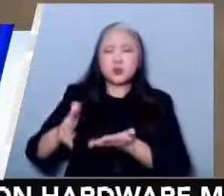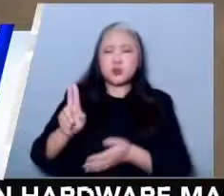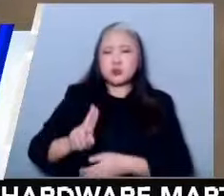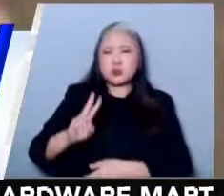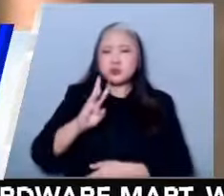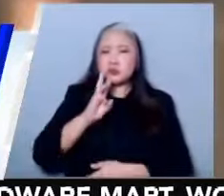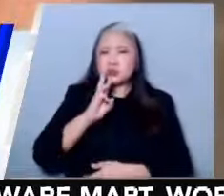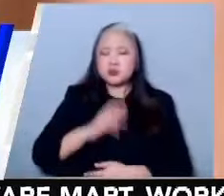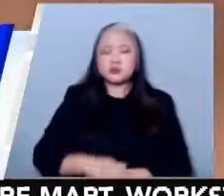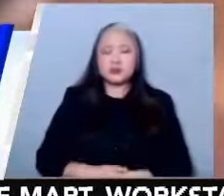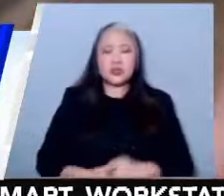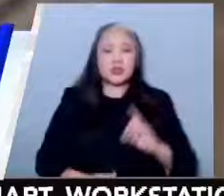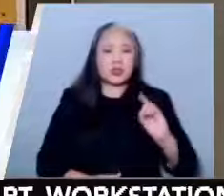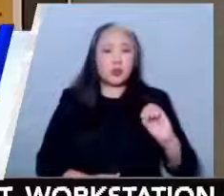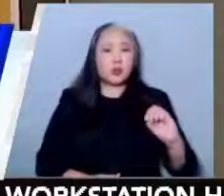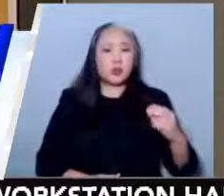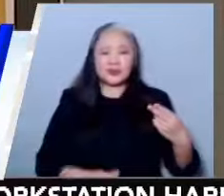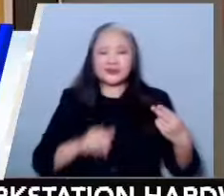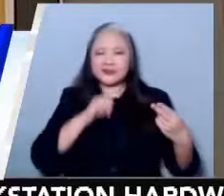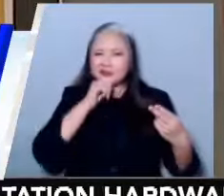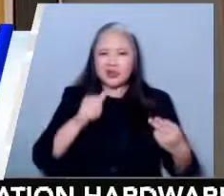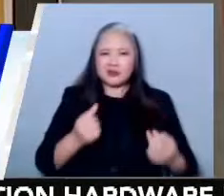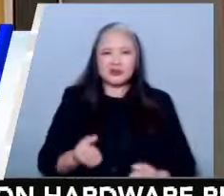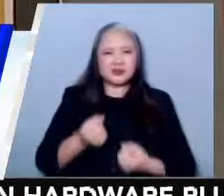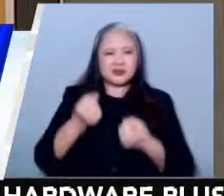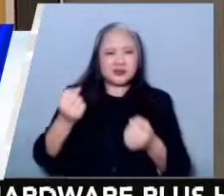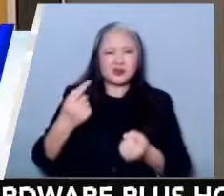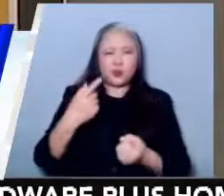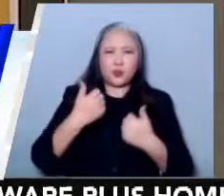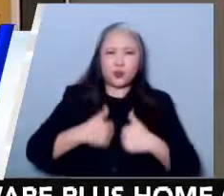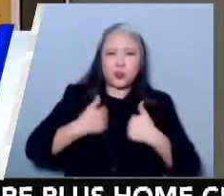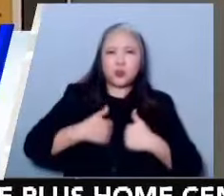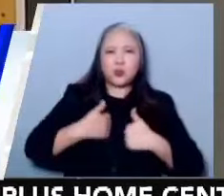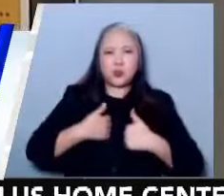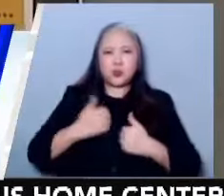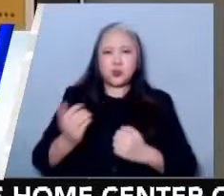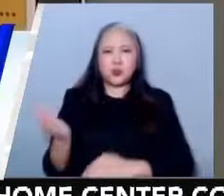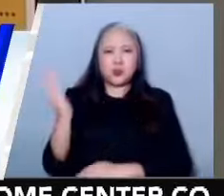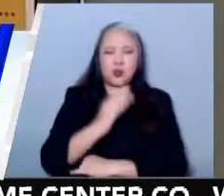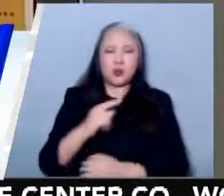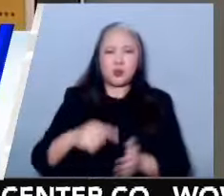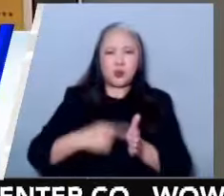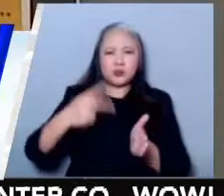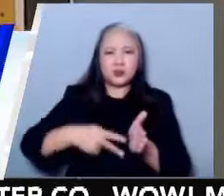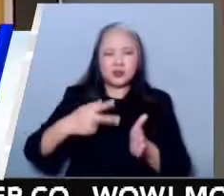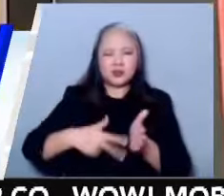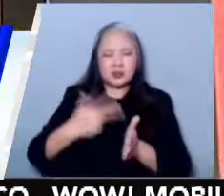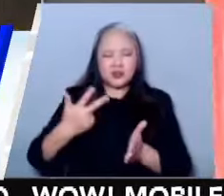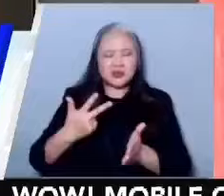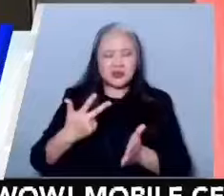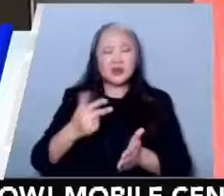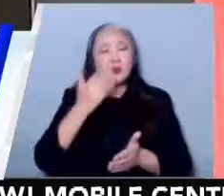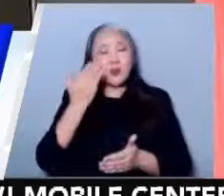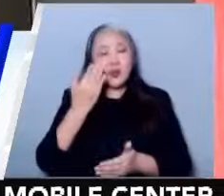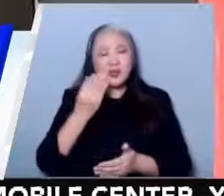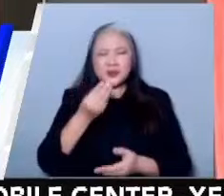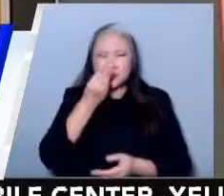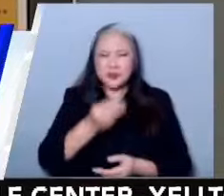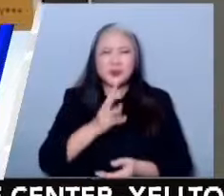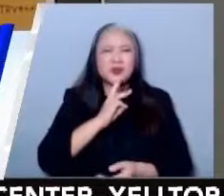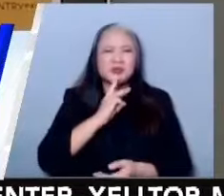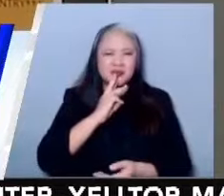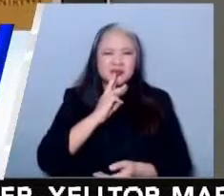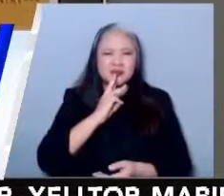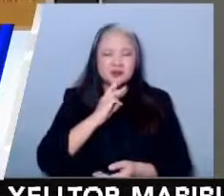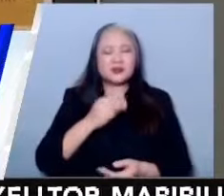hindi inirekomenda ang madalas na pagligo sa isang araw para hindi maapektuhan ang supply ng tubig. Sa halip, gumamit daw ng basang